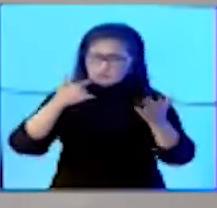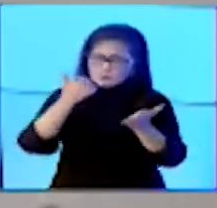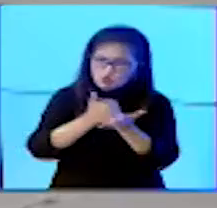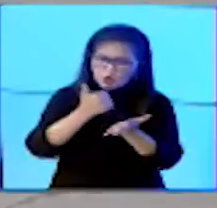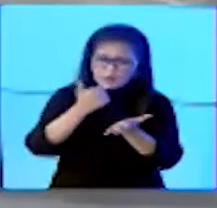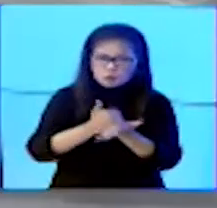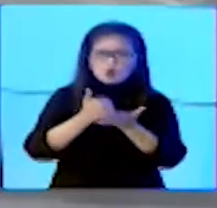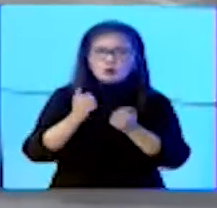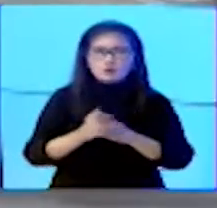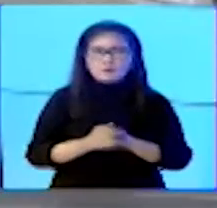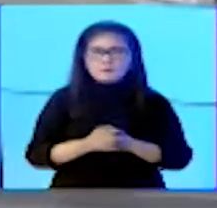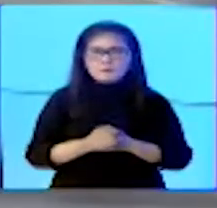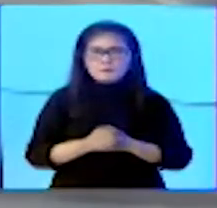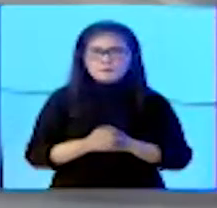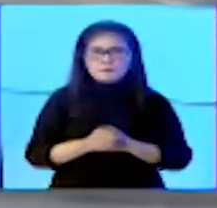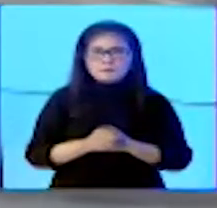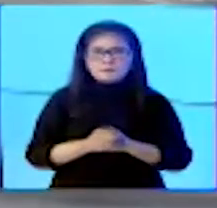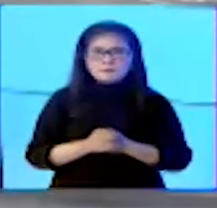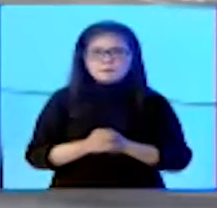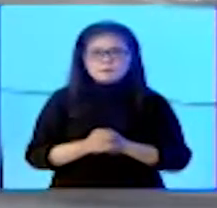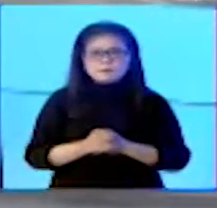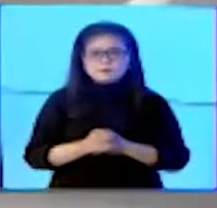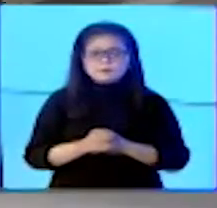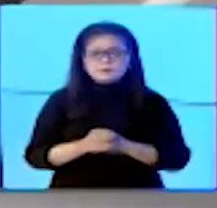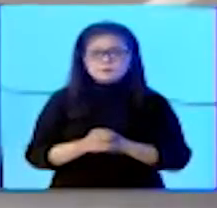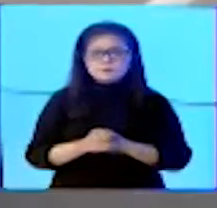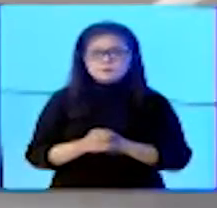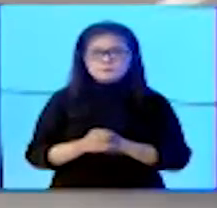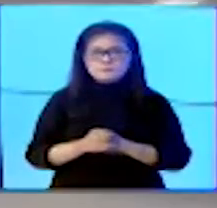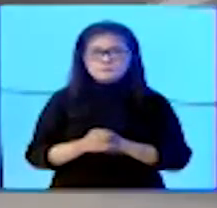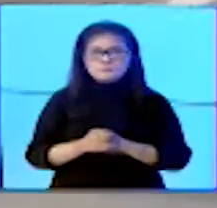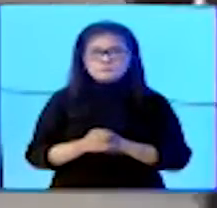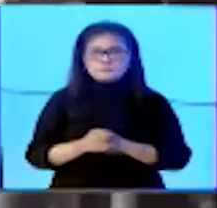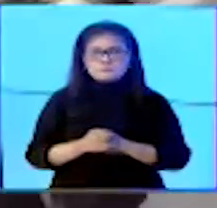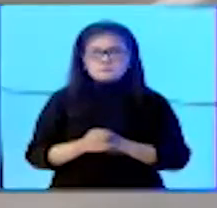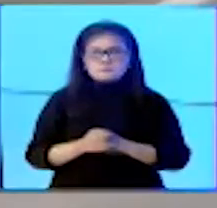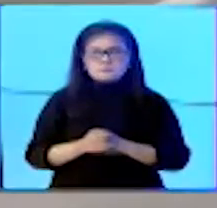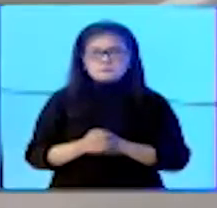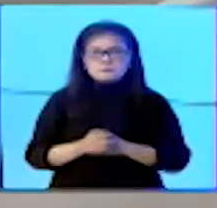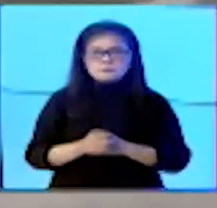Tim Liputan Kontributor iNews melaporkan.